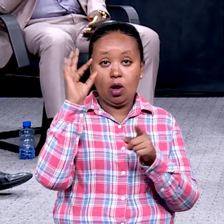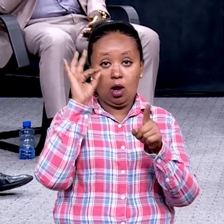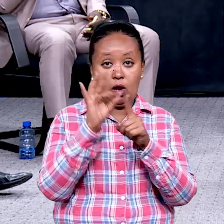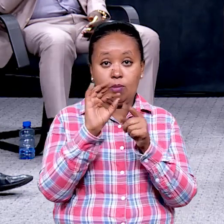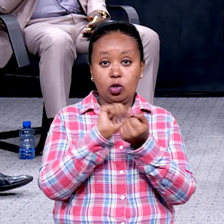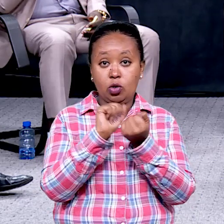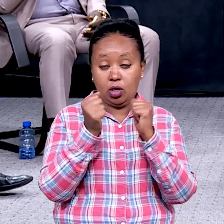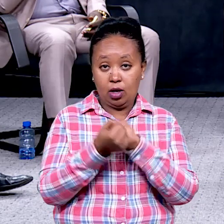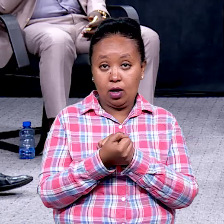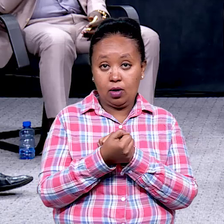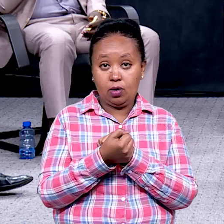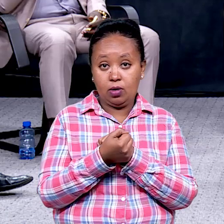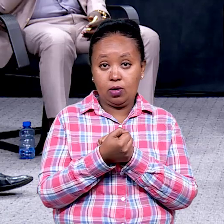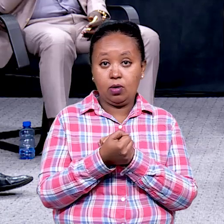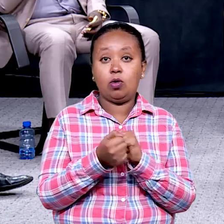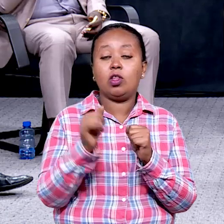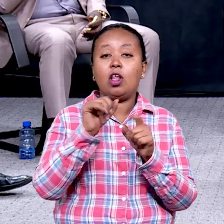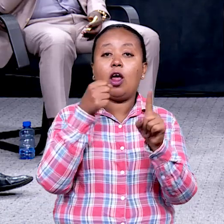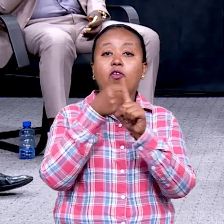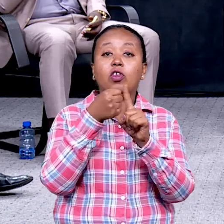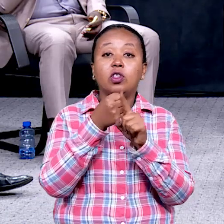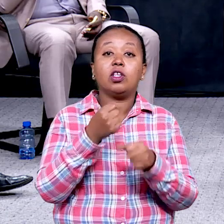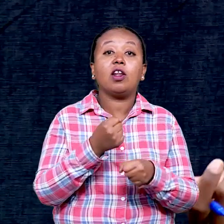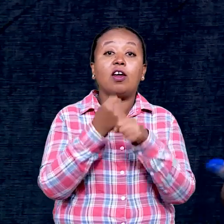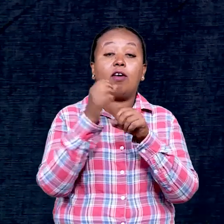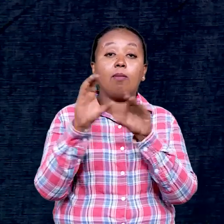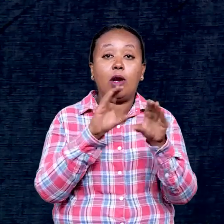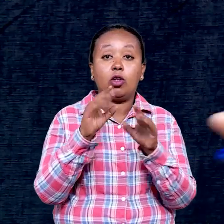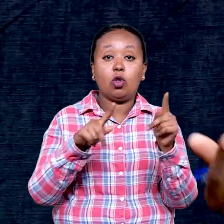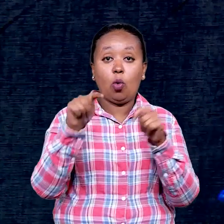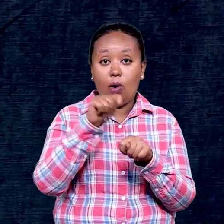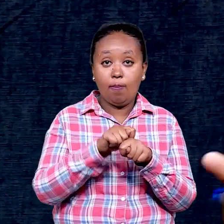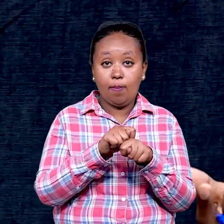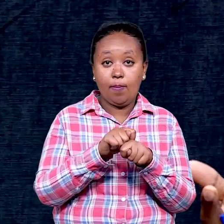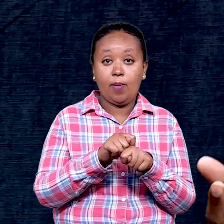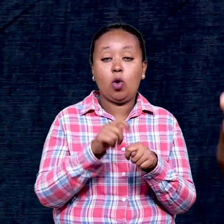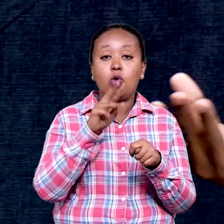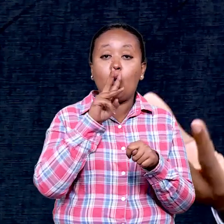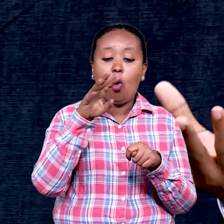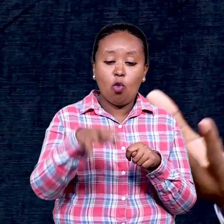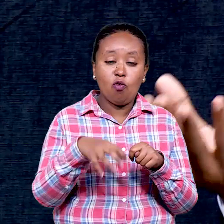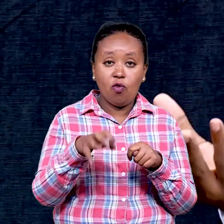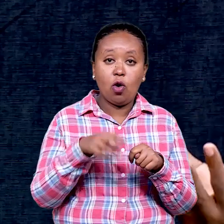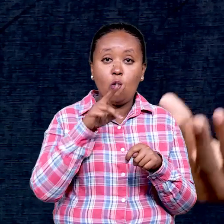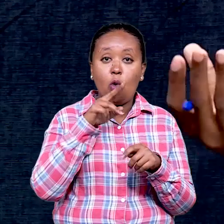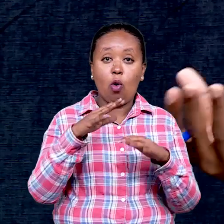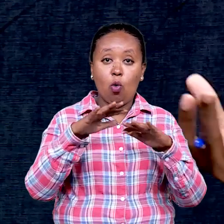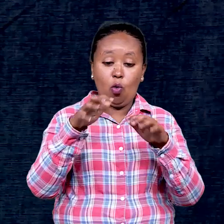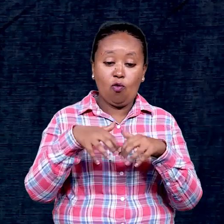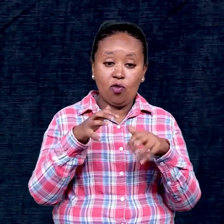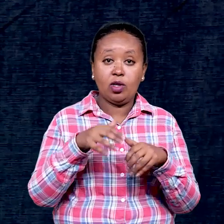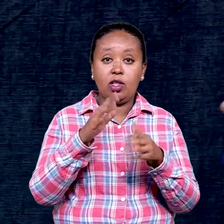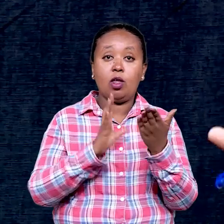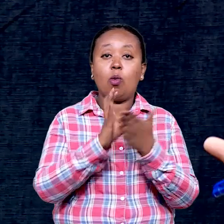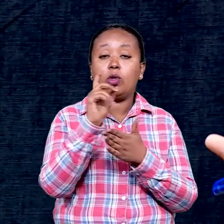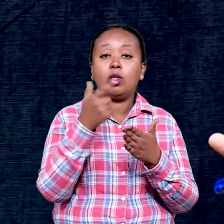አላማቸው ሲቀየር ስለ አድቮኬሲ ድጋፍ የሚያደርግ ተቋም ስለ ውሃ ጉድጓድ ቁፋሮ ምንም እንኳ ውሃ ጉድጓድ ቁፋሮ ሰብአዊ መብት